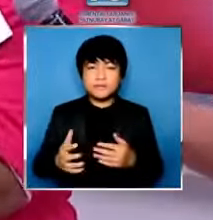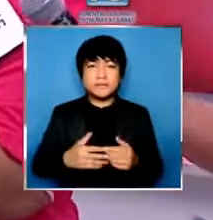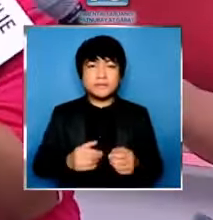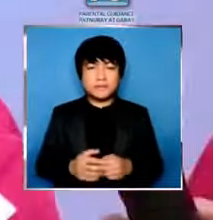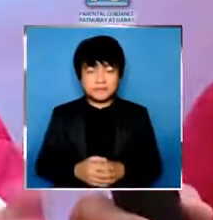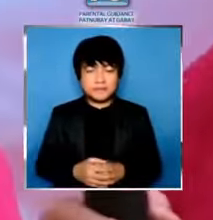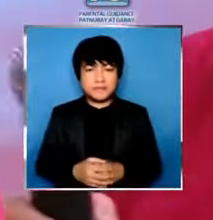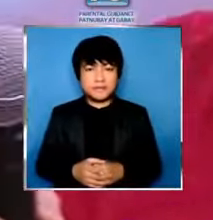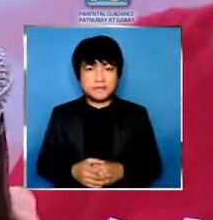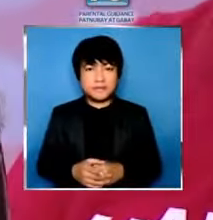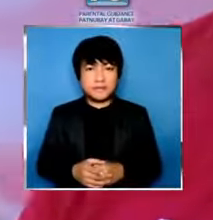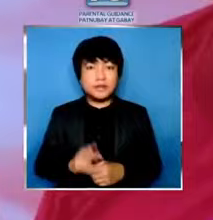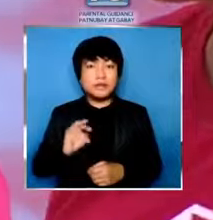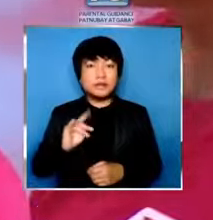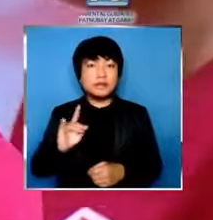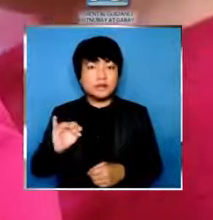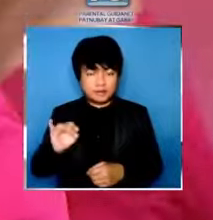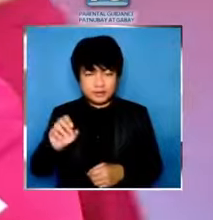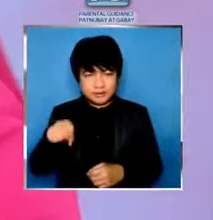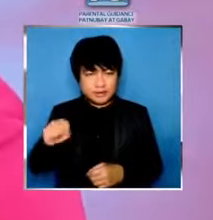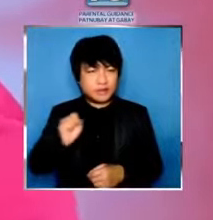Senador si Nikki Coseteng. Noon.